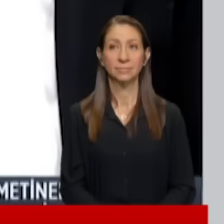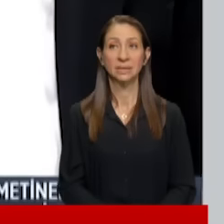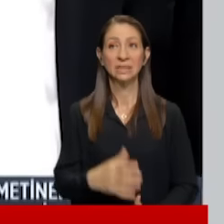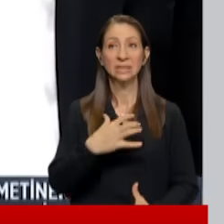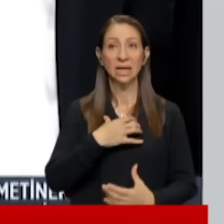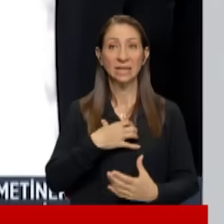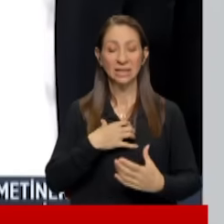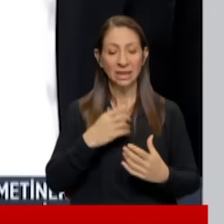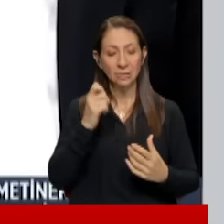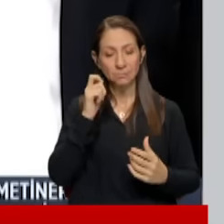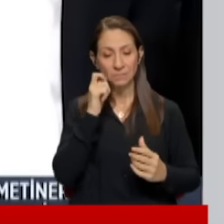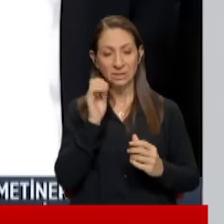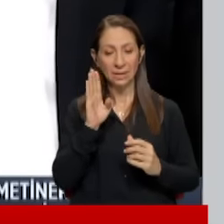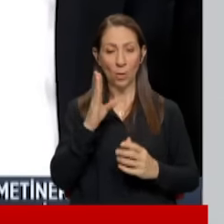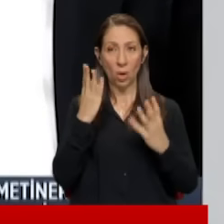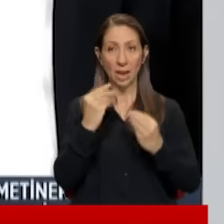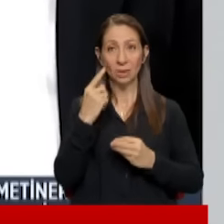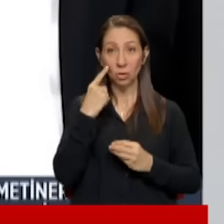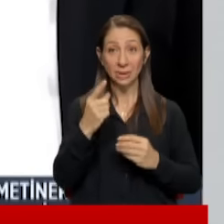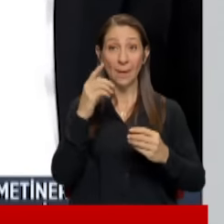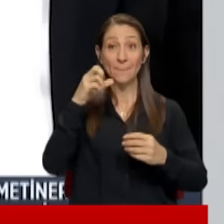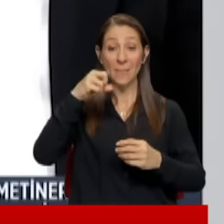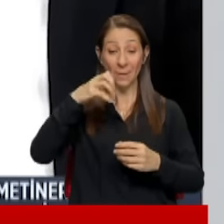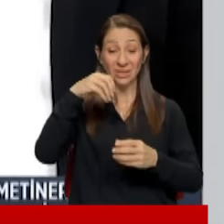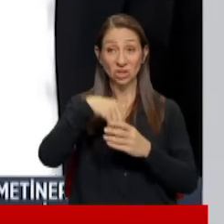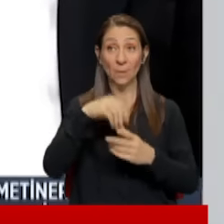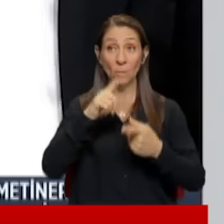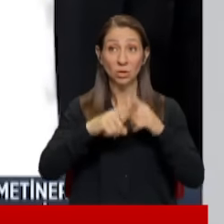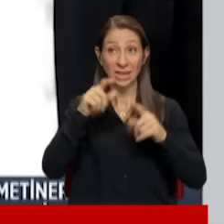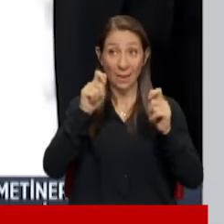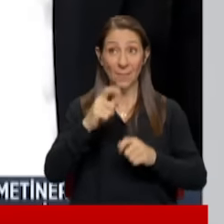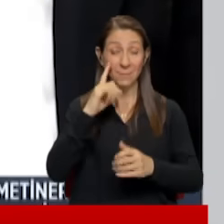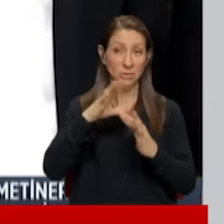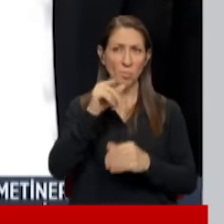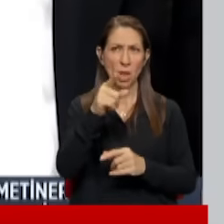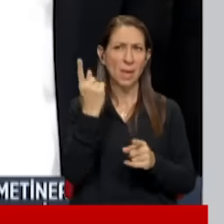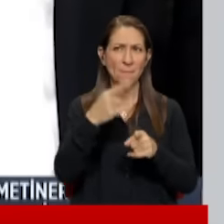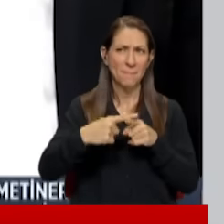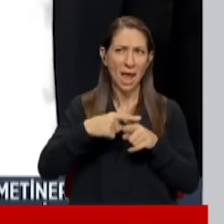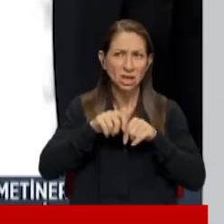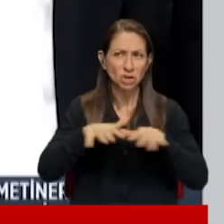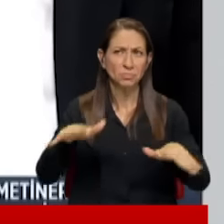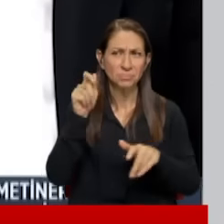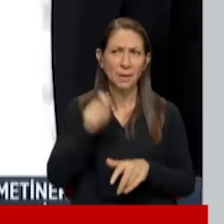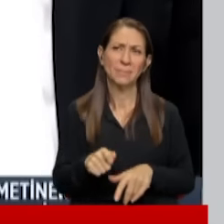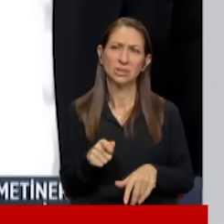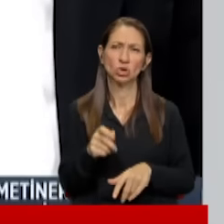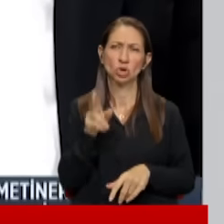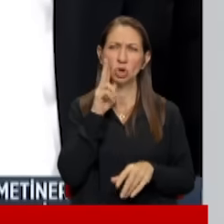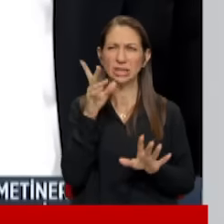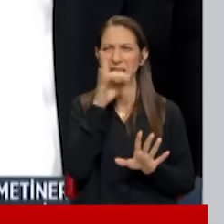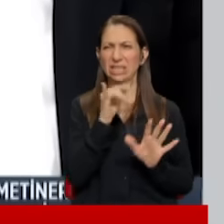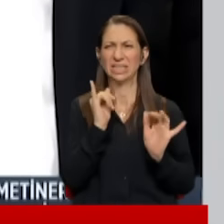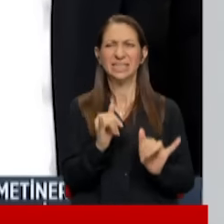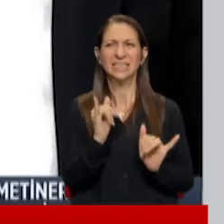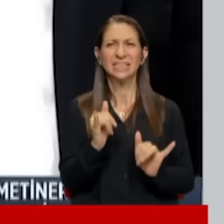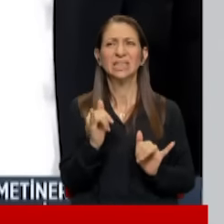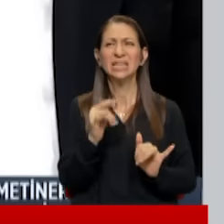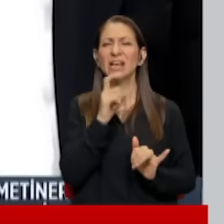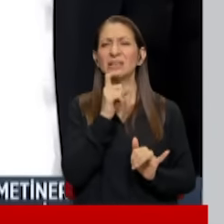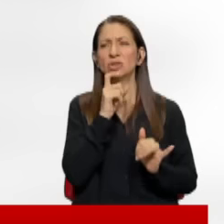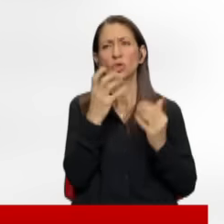Kendini muhafazakar demokrat diye tanımlayan bir partide siyaset yapan birinin böyle bir paylaşımda bulunmasını son derece çirkin, son